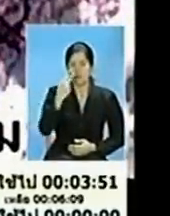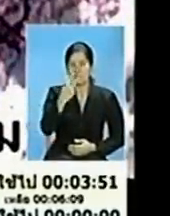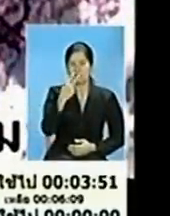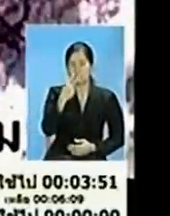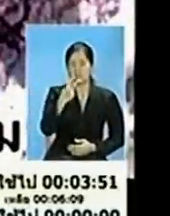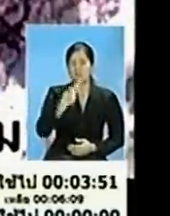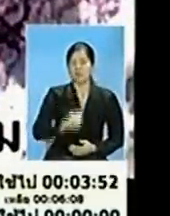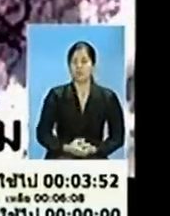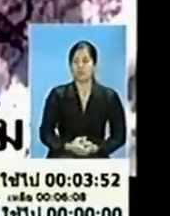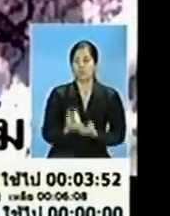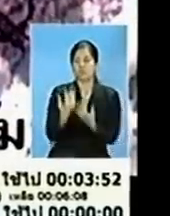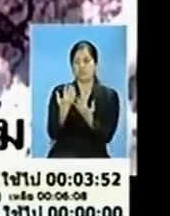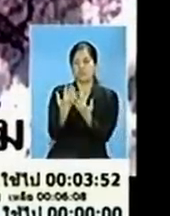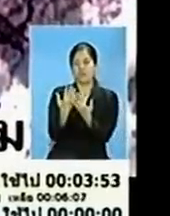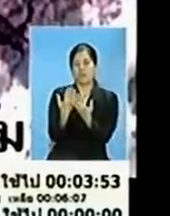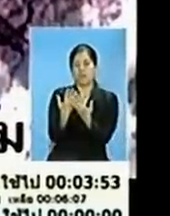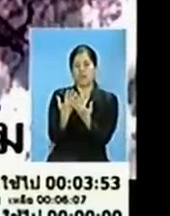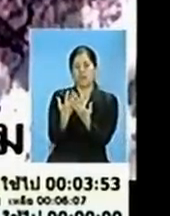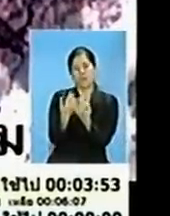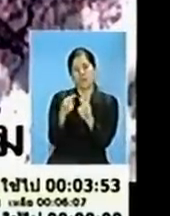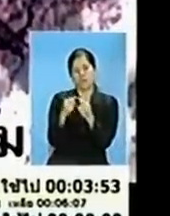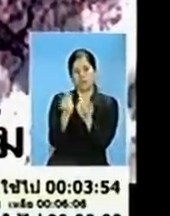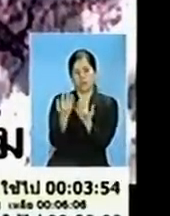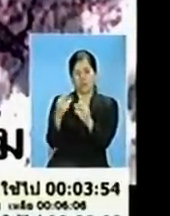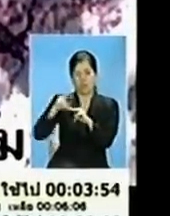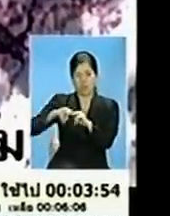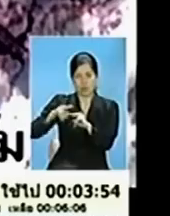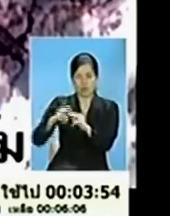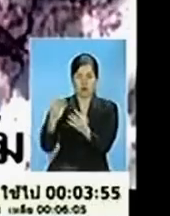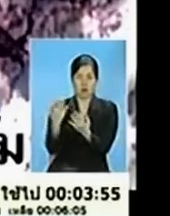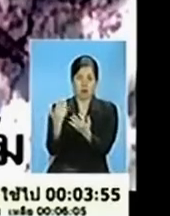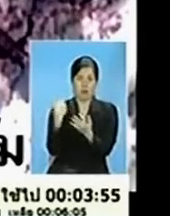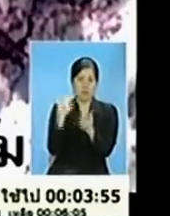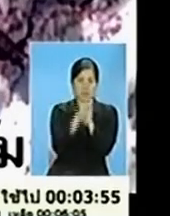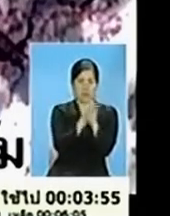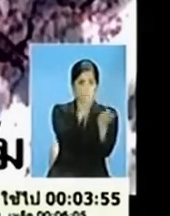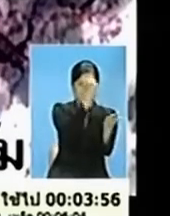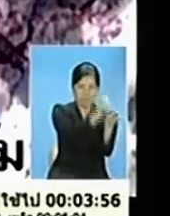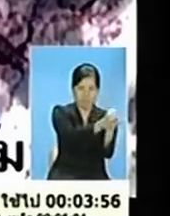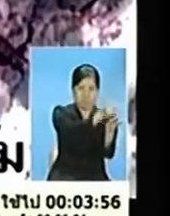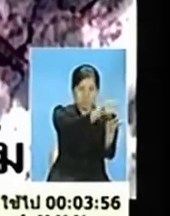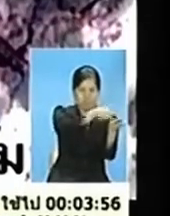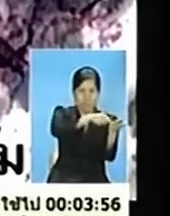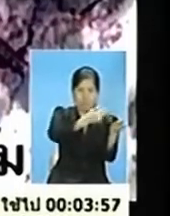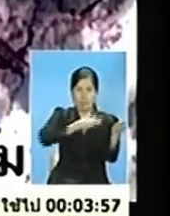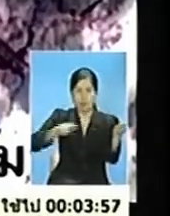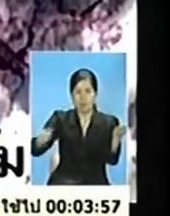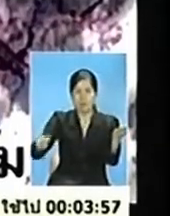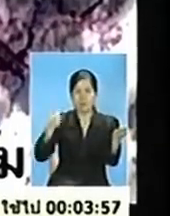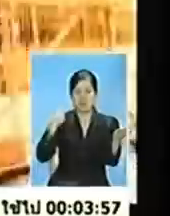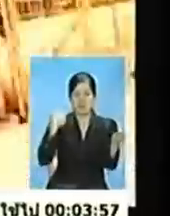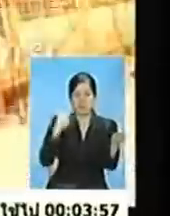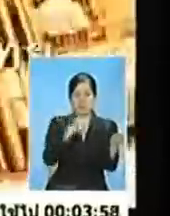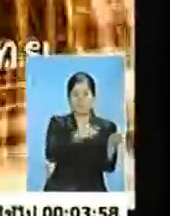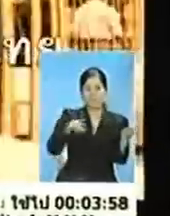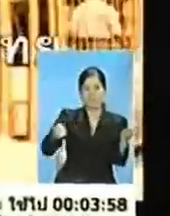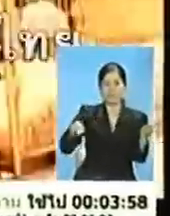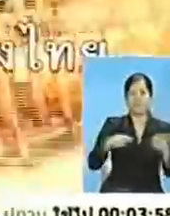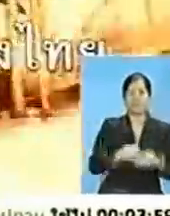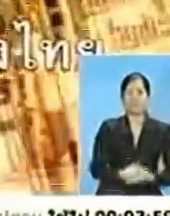ออกแล้วไปรออยู่บริเวณนั่งรอเพื่อรอพาสปอร์ตไปจ๊อบทางฝั่งเขมรและนำกลับมา